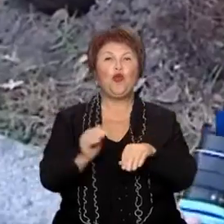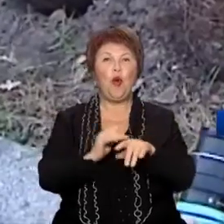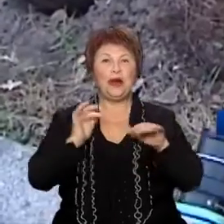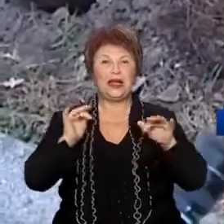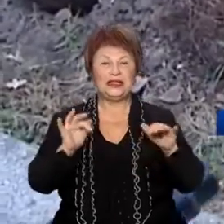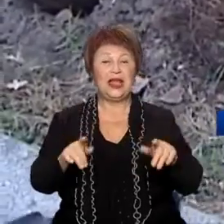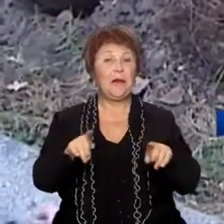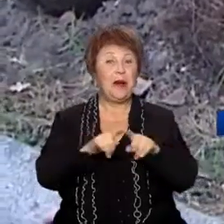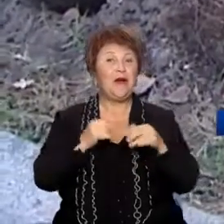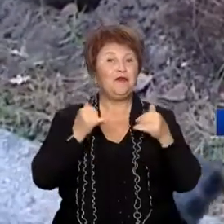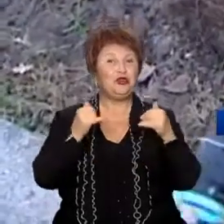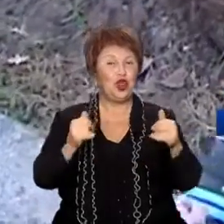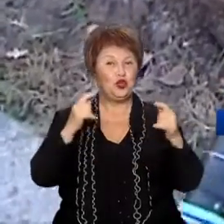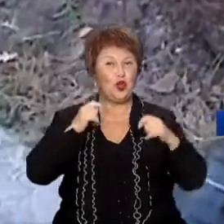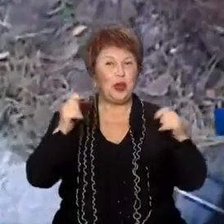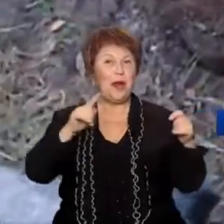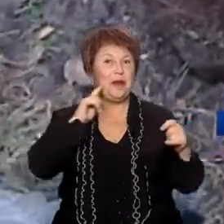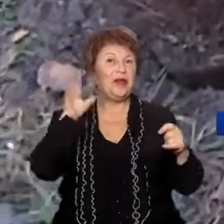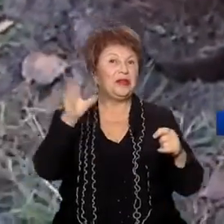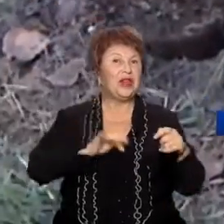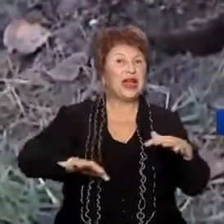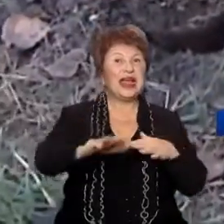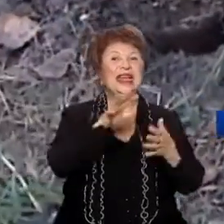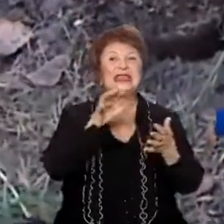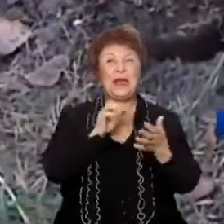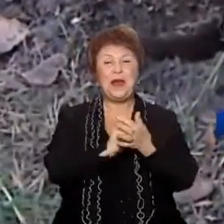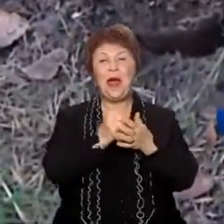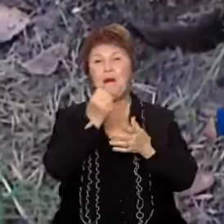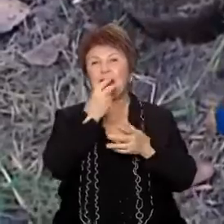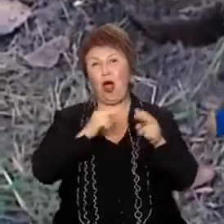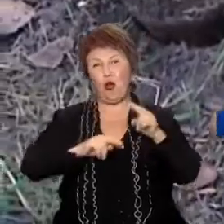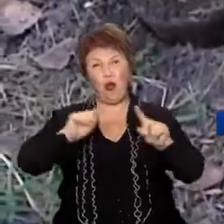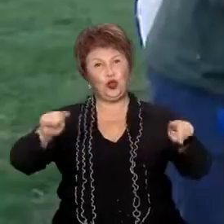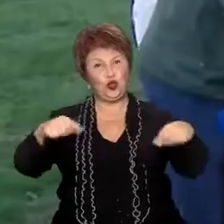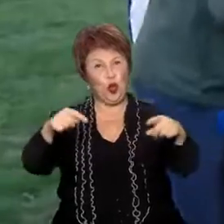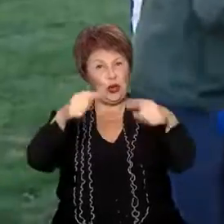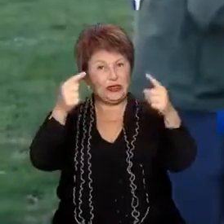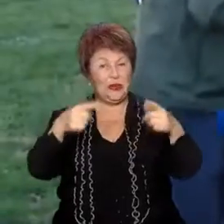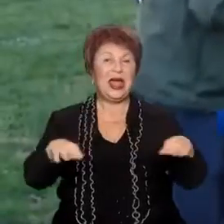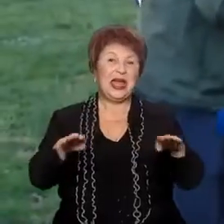По задумке, в честь юбилея молодежь по всему региону займется благоустройством. Так, в областном центре